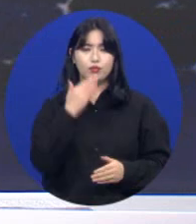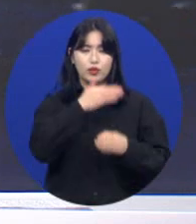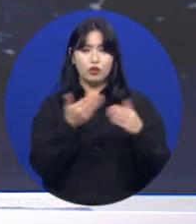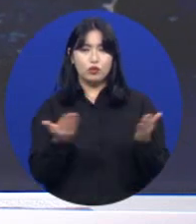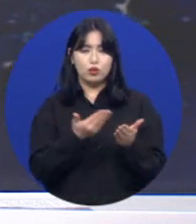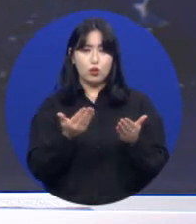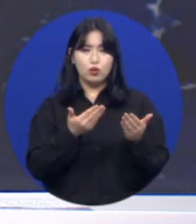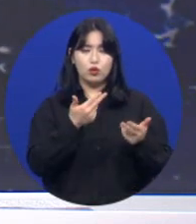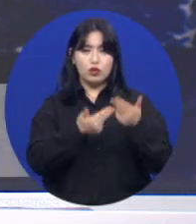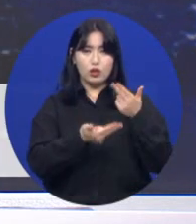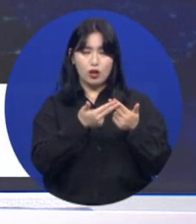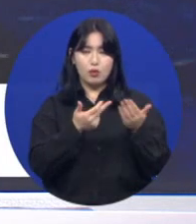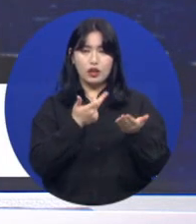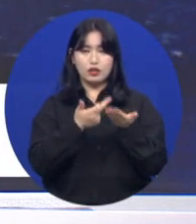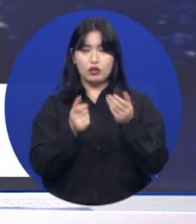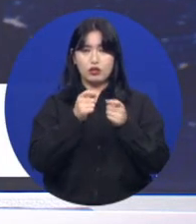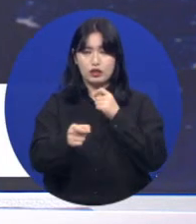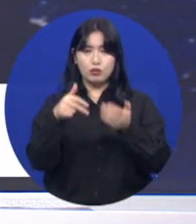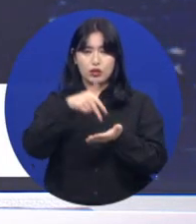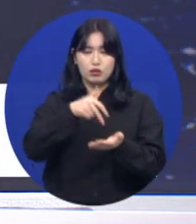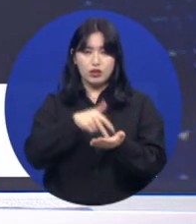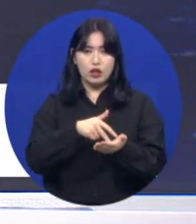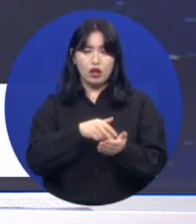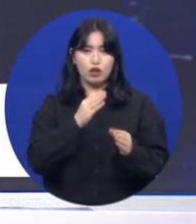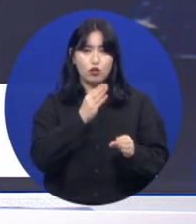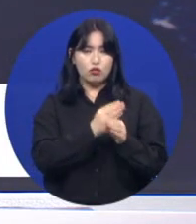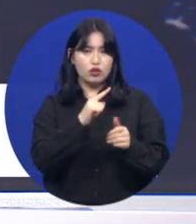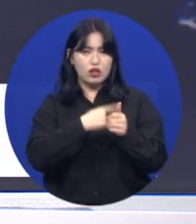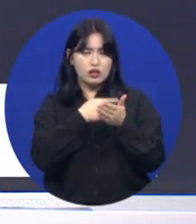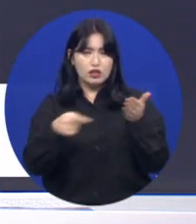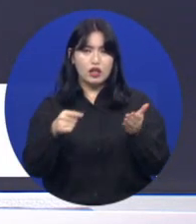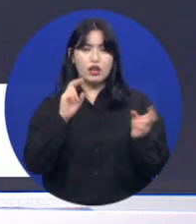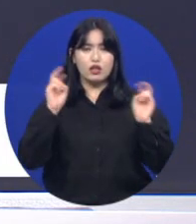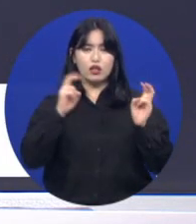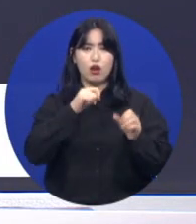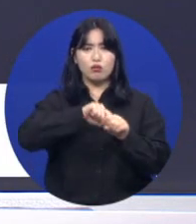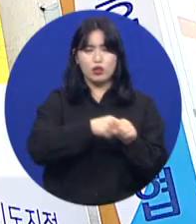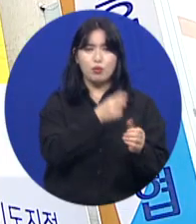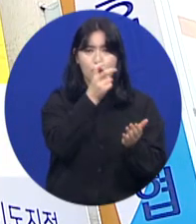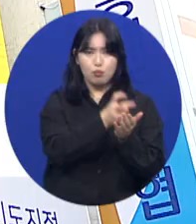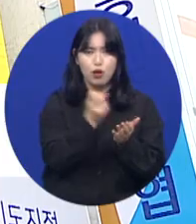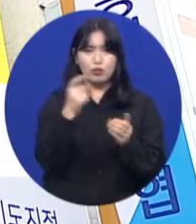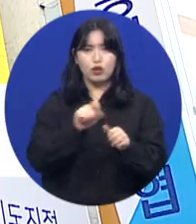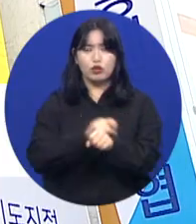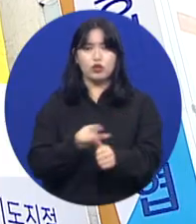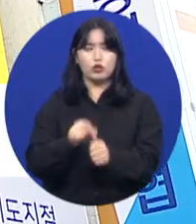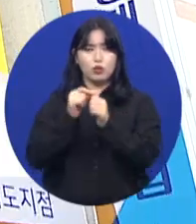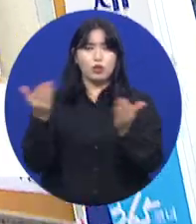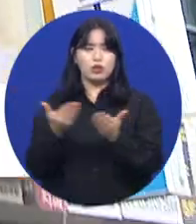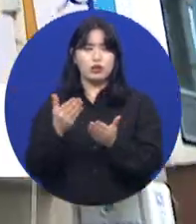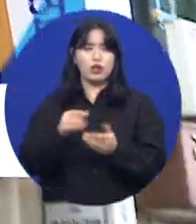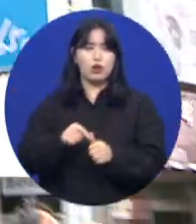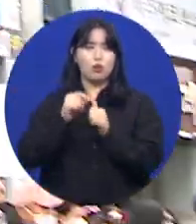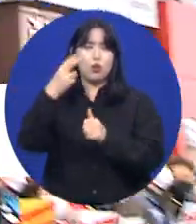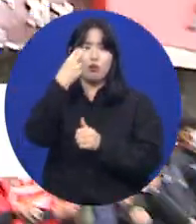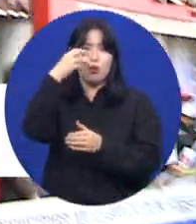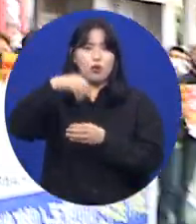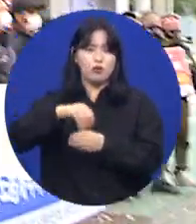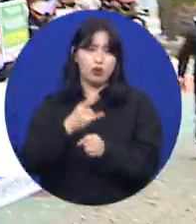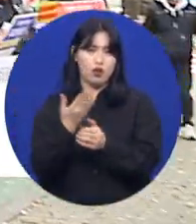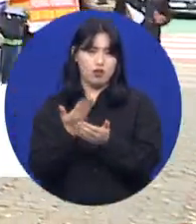민주노총 전국건설노조 제주지부는 중대재해기업처벌법 제정과 특수고용직 고용보험 적용을